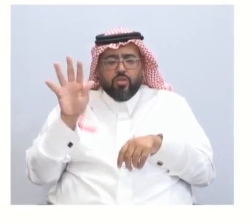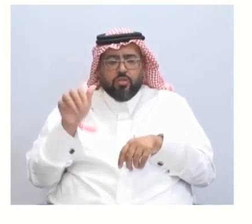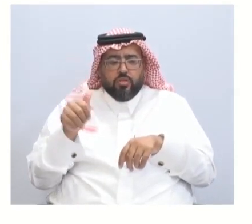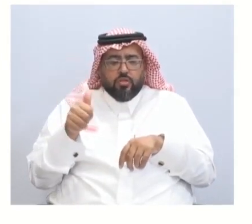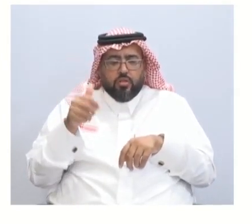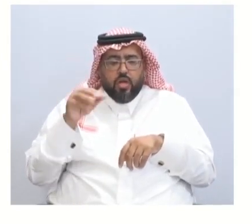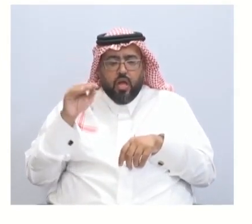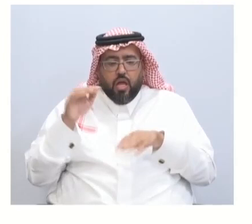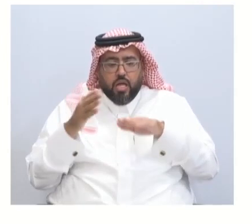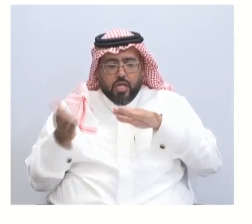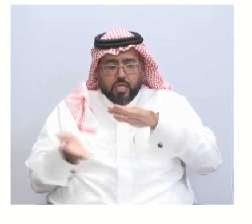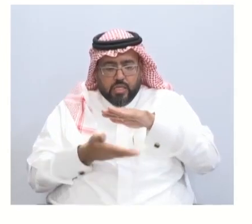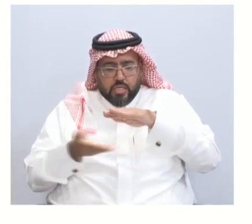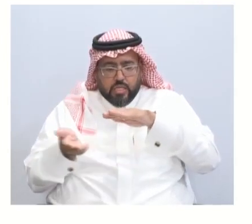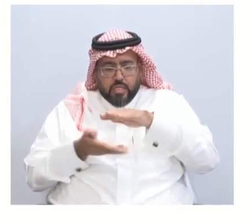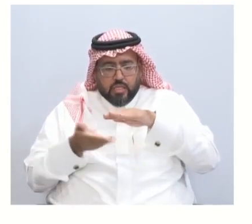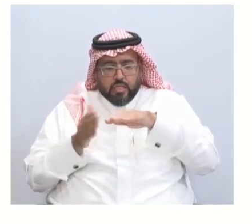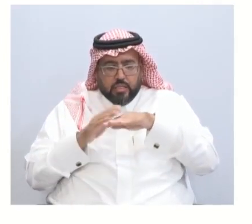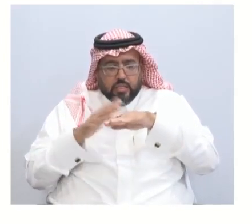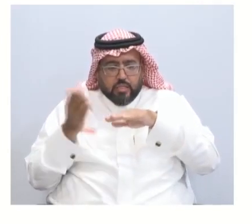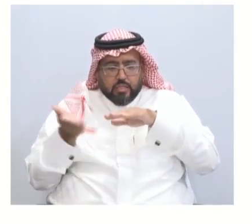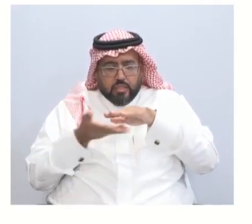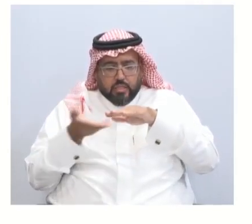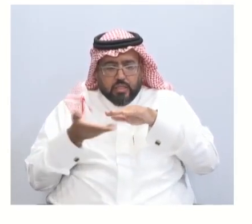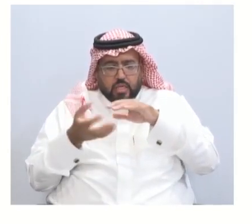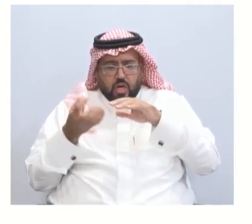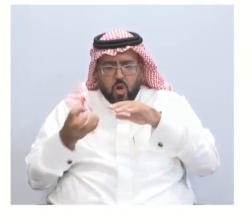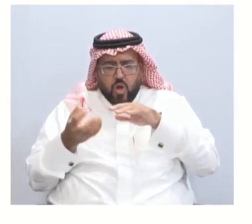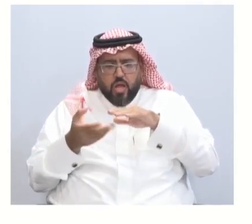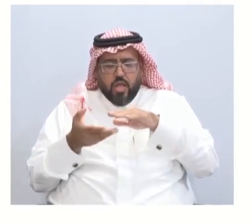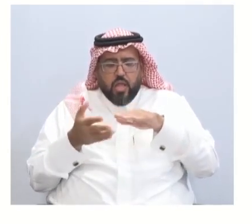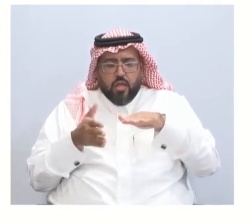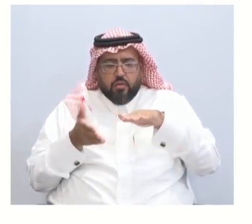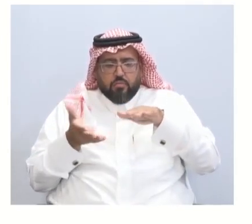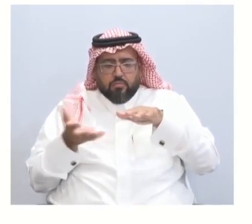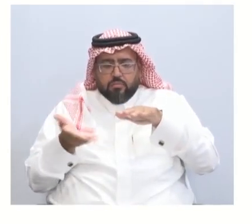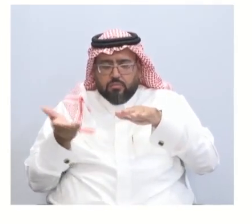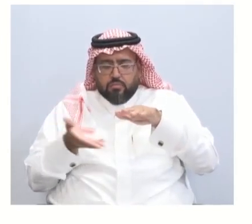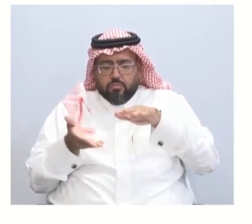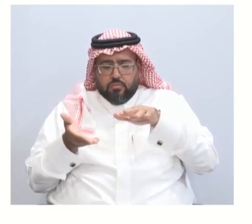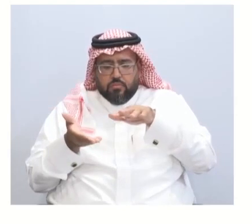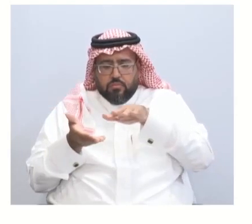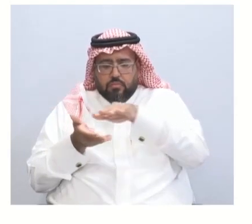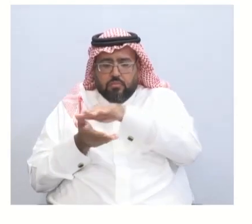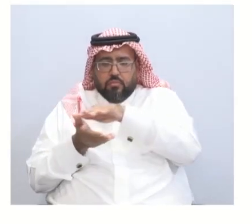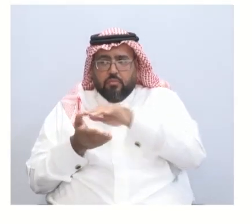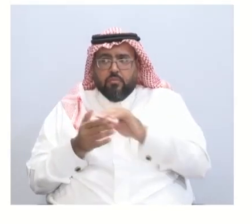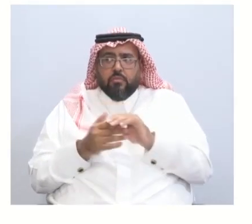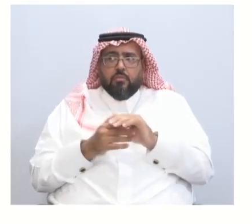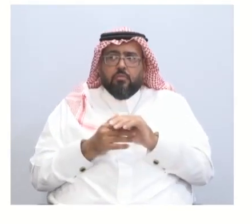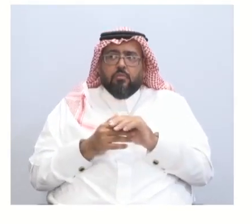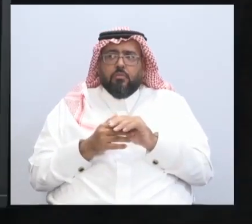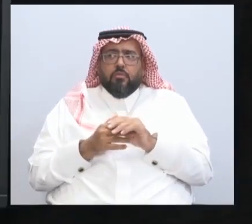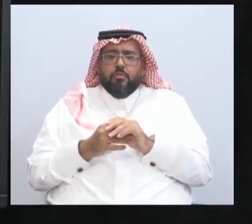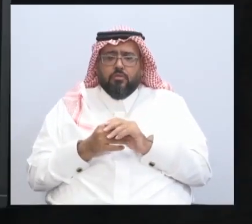يقع اسفل القشره الارضيه صلب فكيف تتحرك القارات